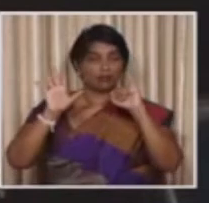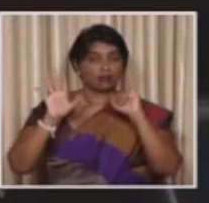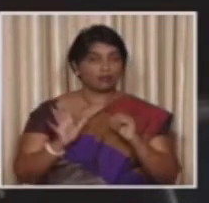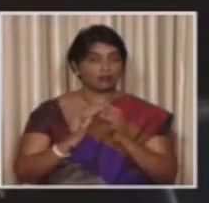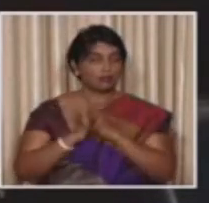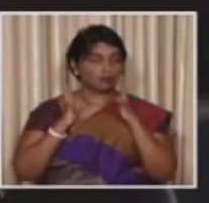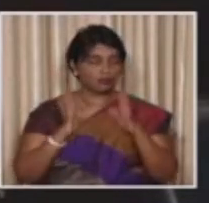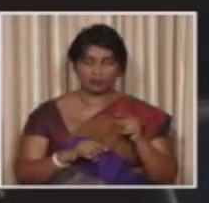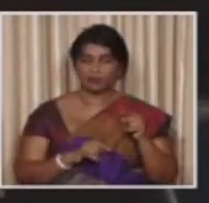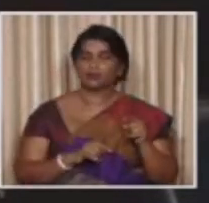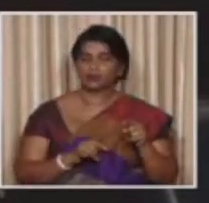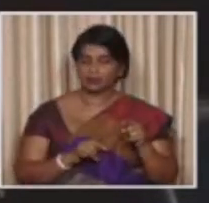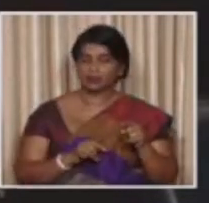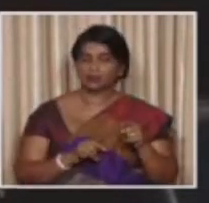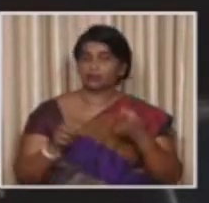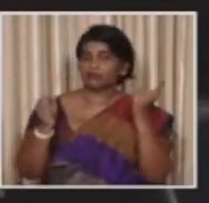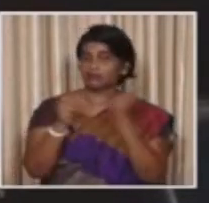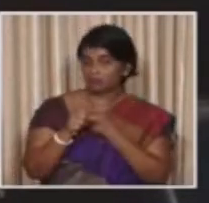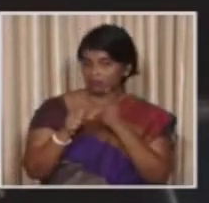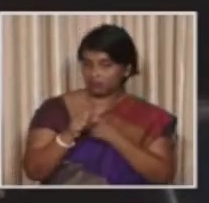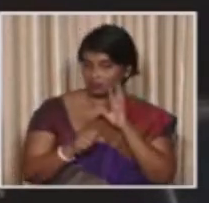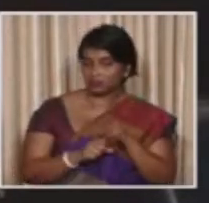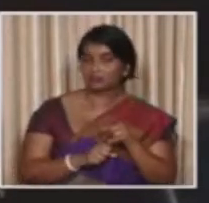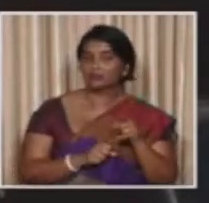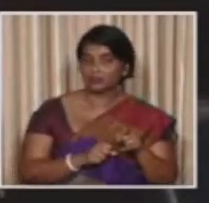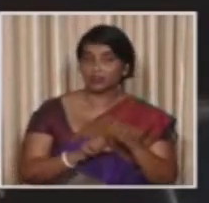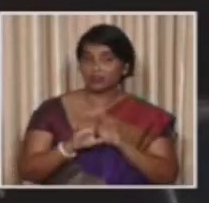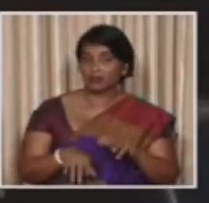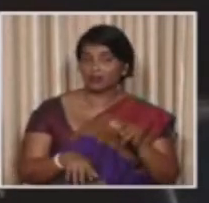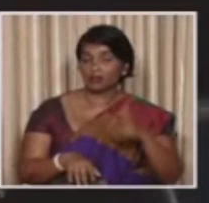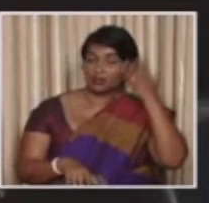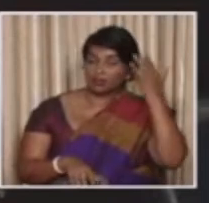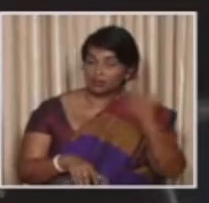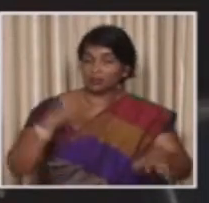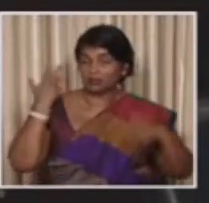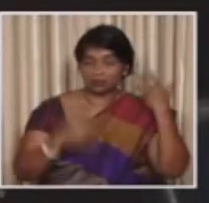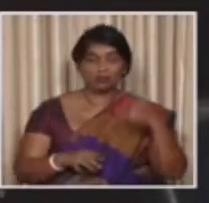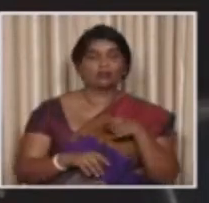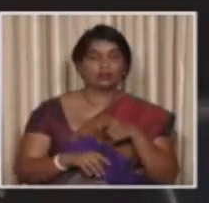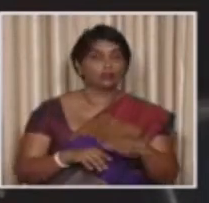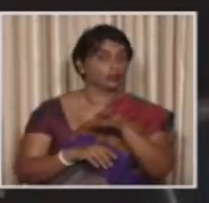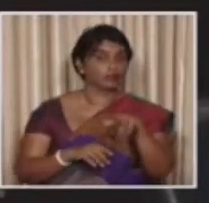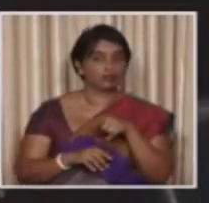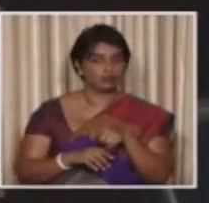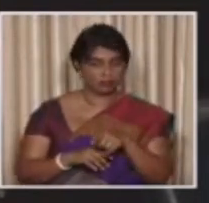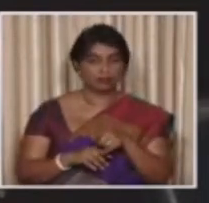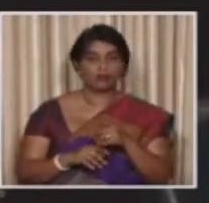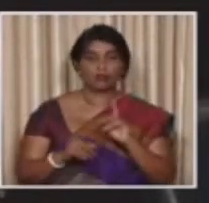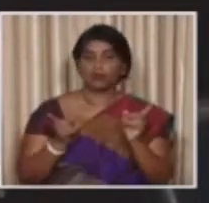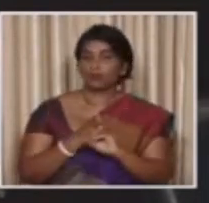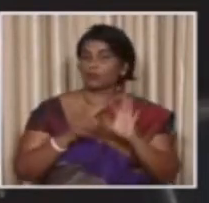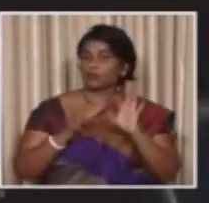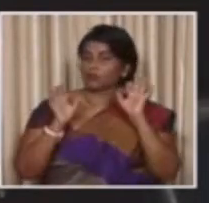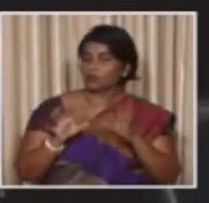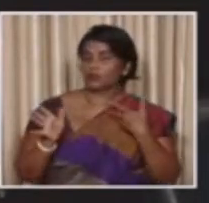6000කට වැඩි පිරිසක් ඝාතනය වෙච්ච එන දරුවන්ගේ සුසාන භූමියක් වෙච්ච ඒ භූමිය තුල සටන්